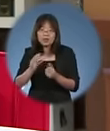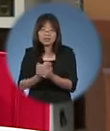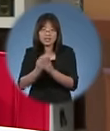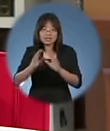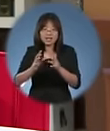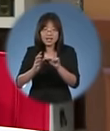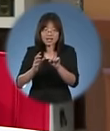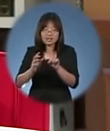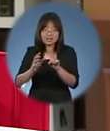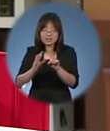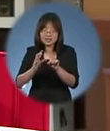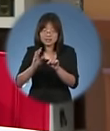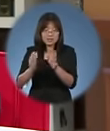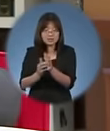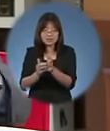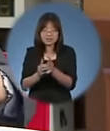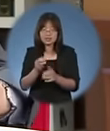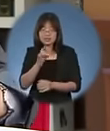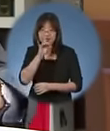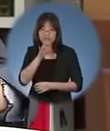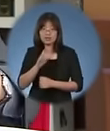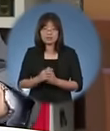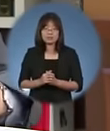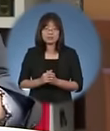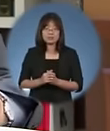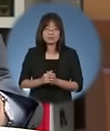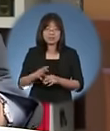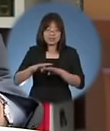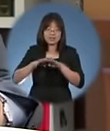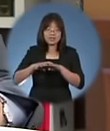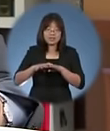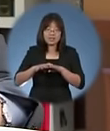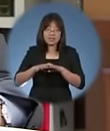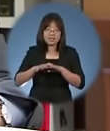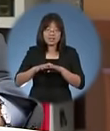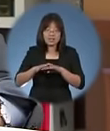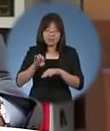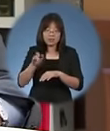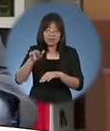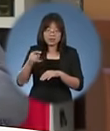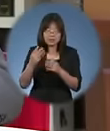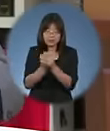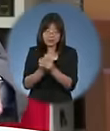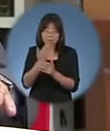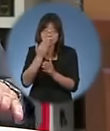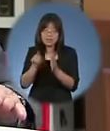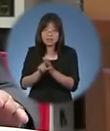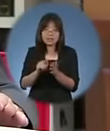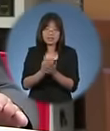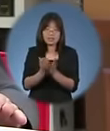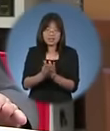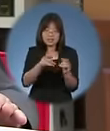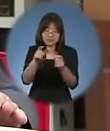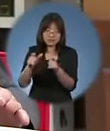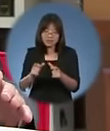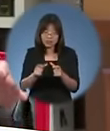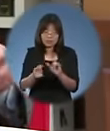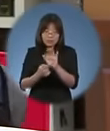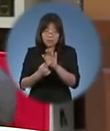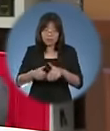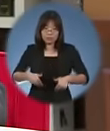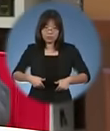나라만 다뤄서는 안 되겠다. 이 지도의 퍼즐을 역사 지도의 퍼즐을 맞추기 위해서는 다양한 지역을 다뤄야 되겠다.